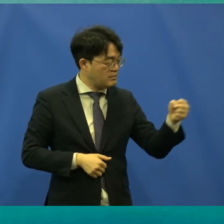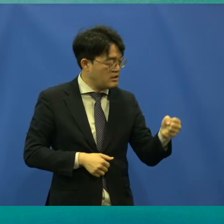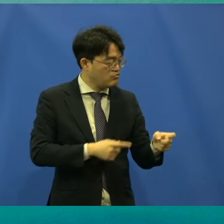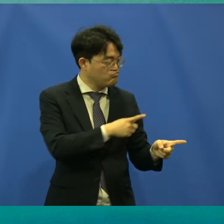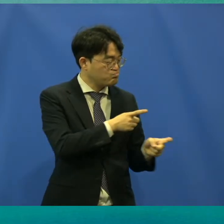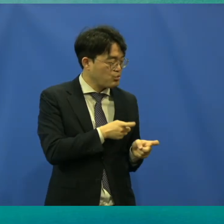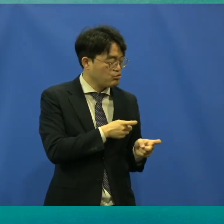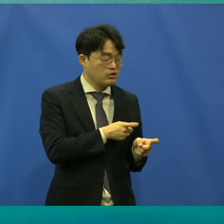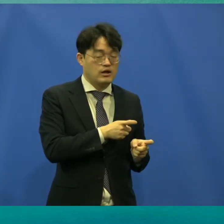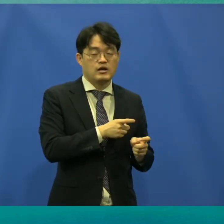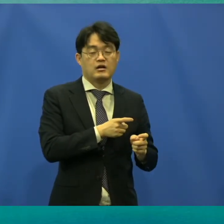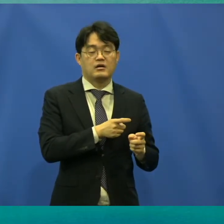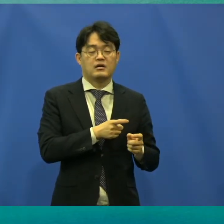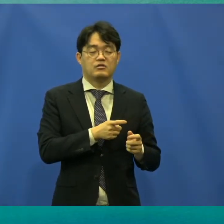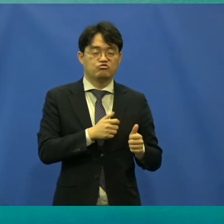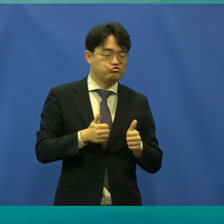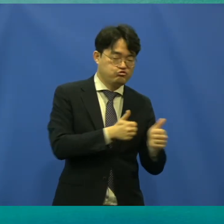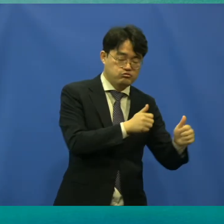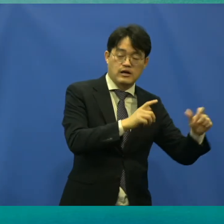일으켜